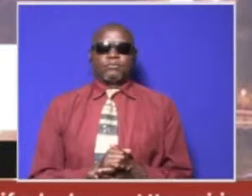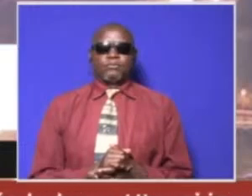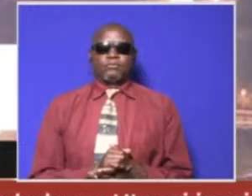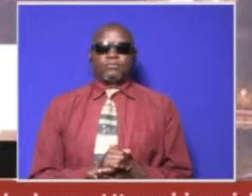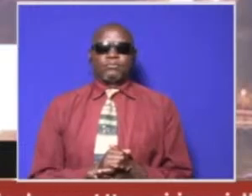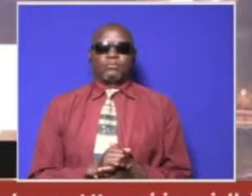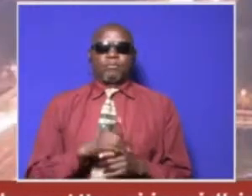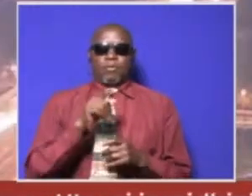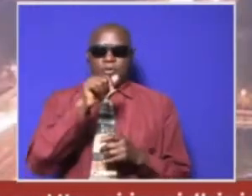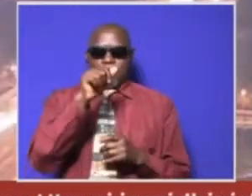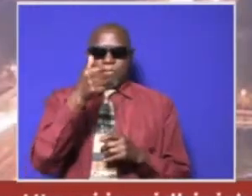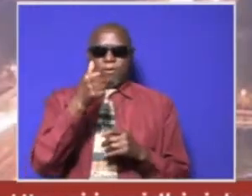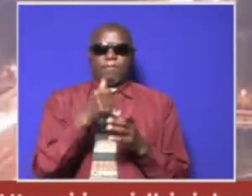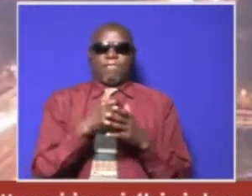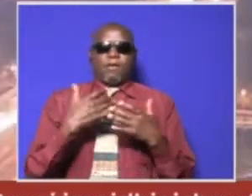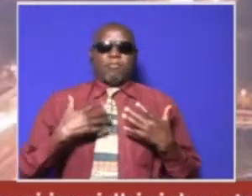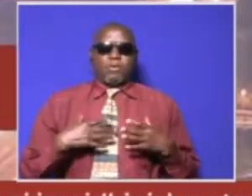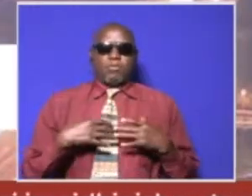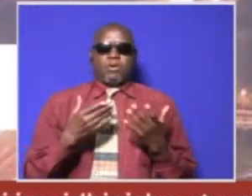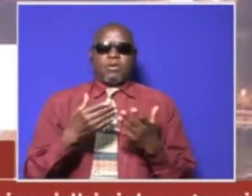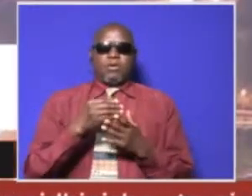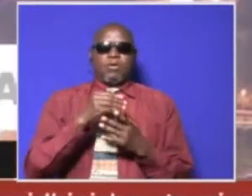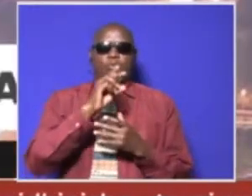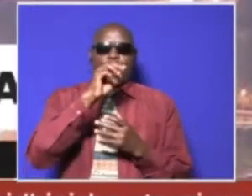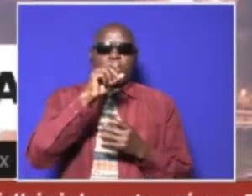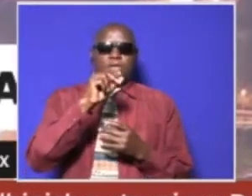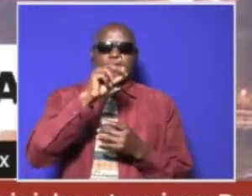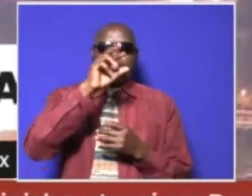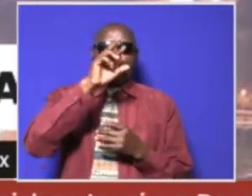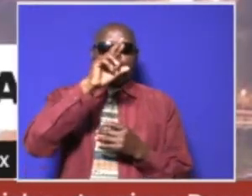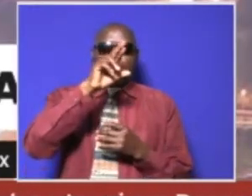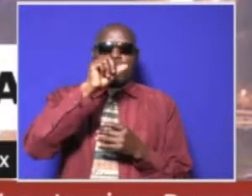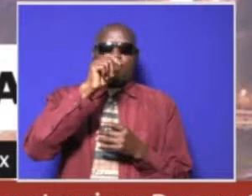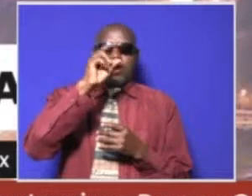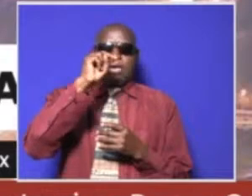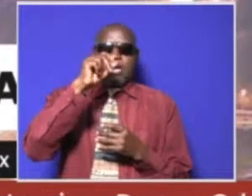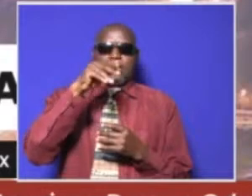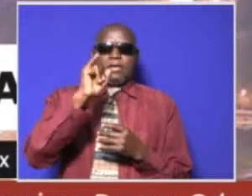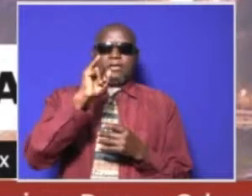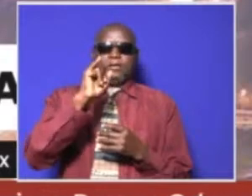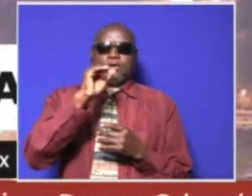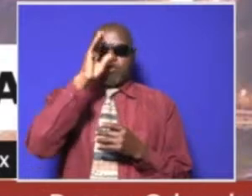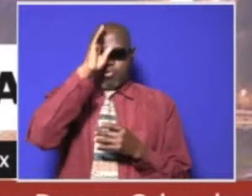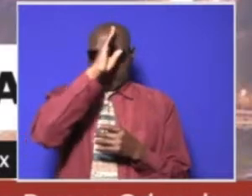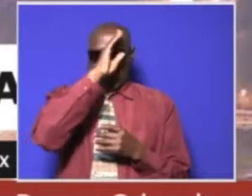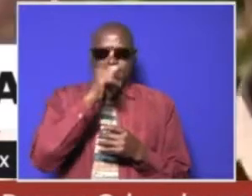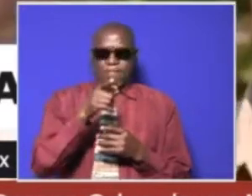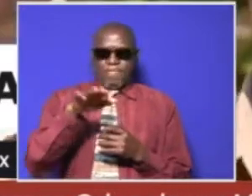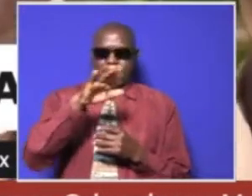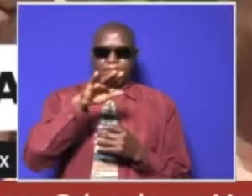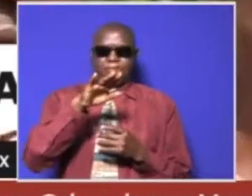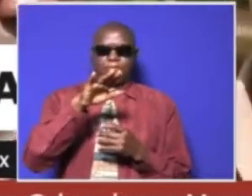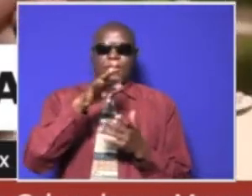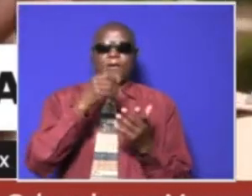Na kwingineko, wakazi wa wadi ya Lwandanyi, eneo bunge la Sirisia, kaunti ya Bungoma,